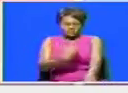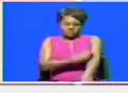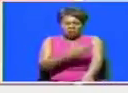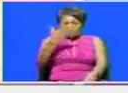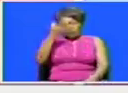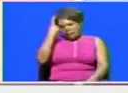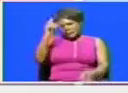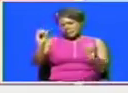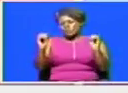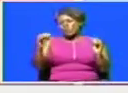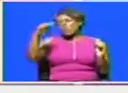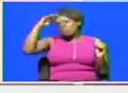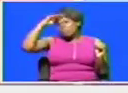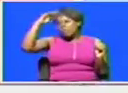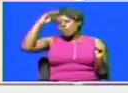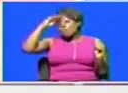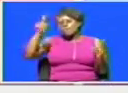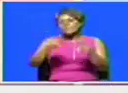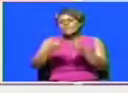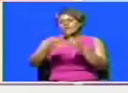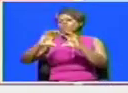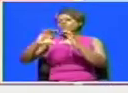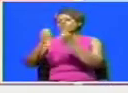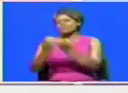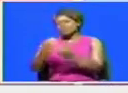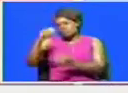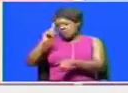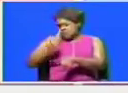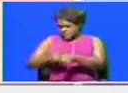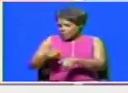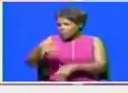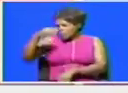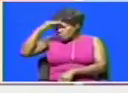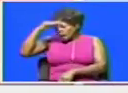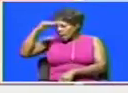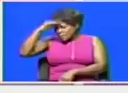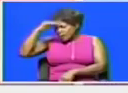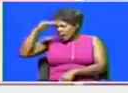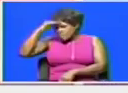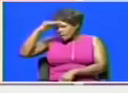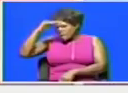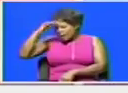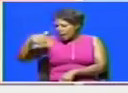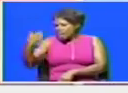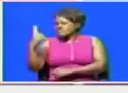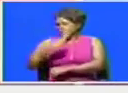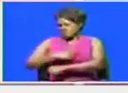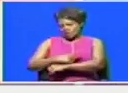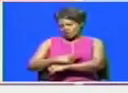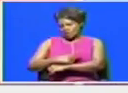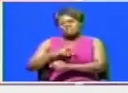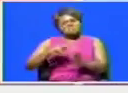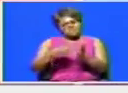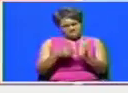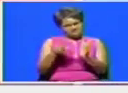hawaelewi pia pombe iko kwa hicho kiwango cha dawa za kulevya. Manake ukishaanza kuzoea pombe, ukiona unakunywa pombe kila siku, inamaanisha